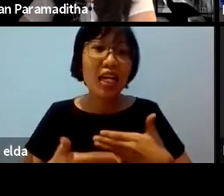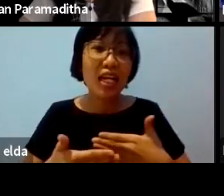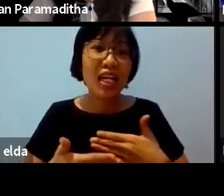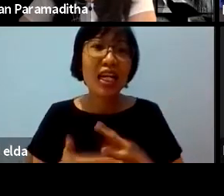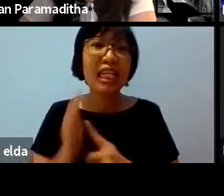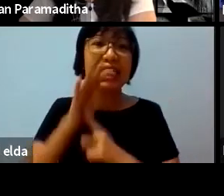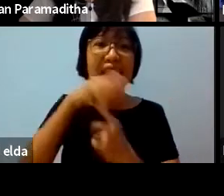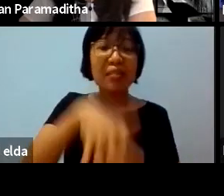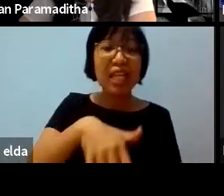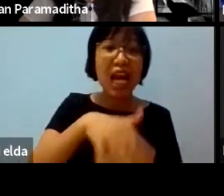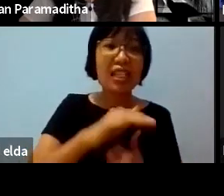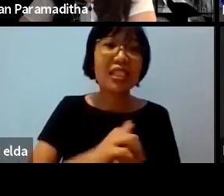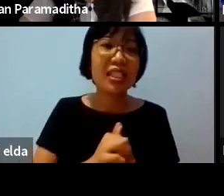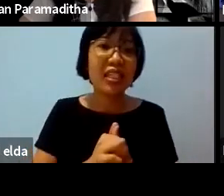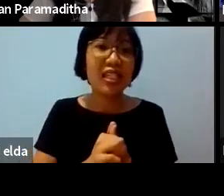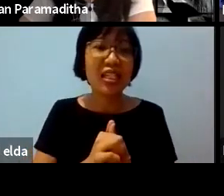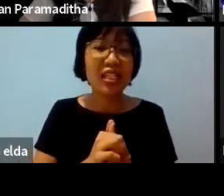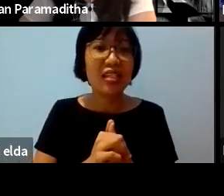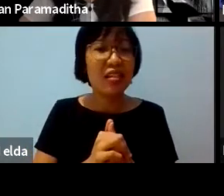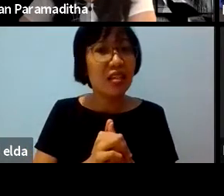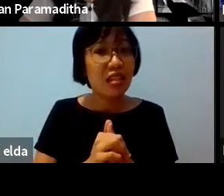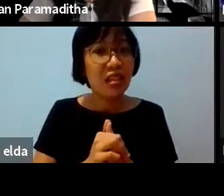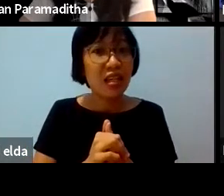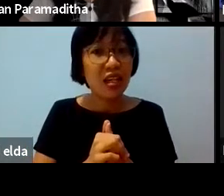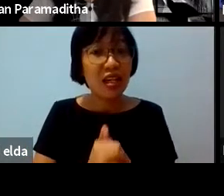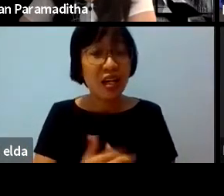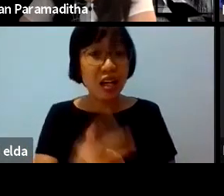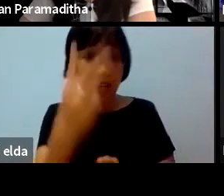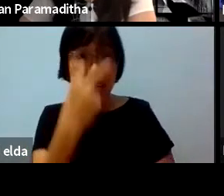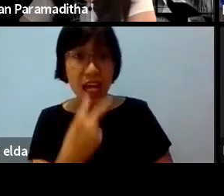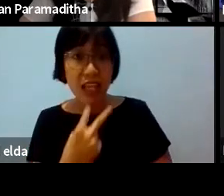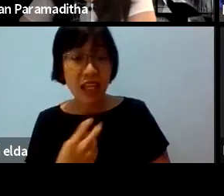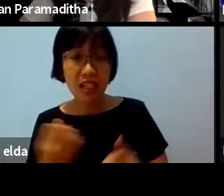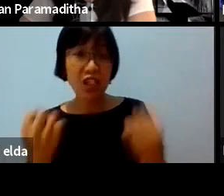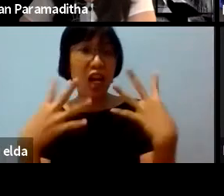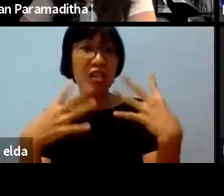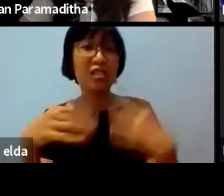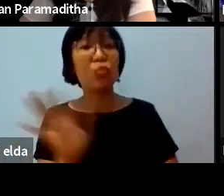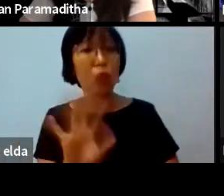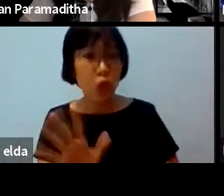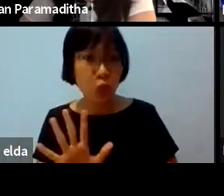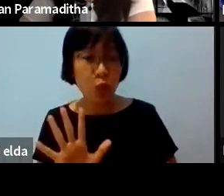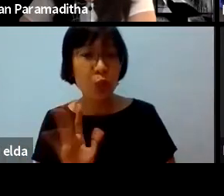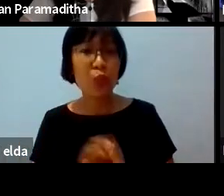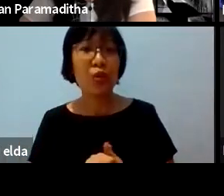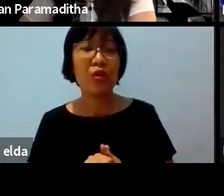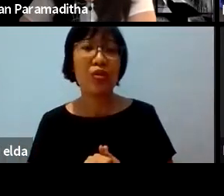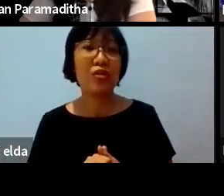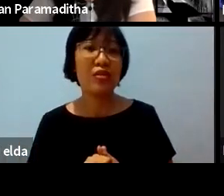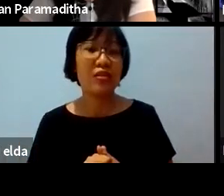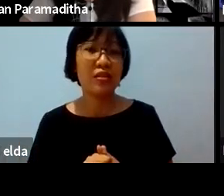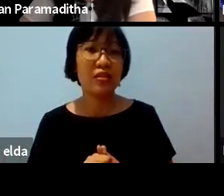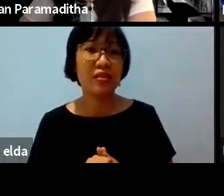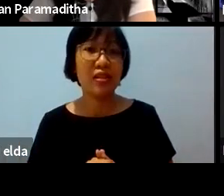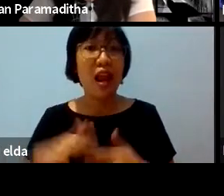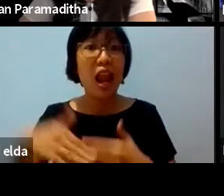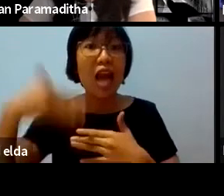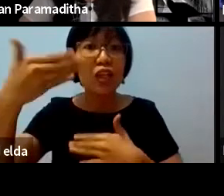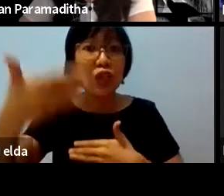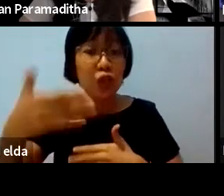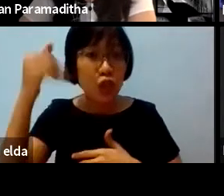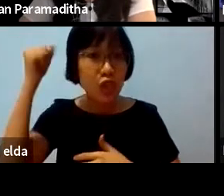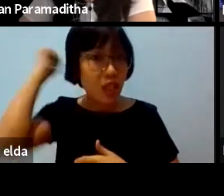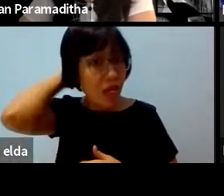eksplisit juga tidak terlalu kelihatan ya kak ya. Terus saya akan lanjut ke Mbak Diana Mbak, karena